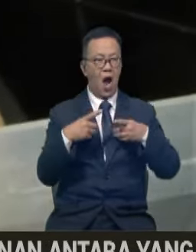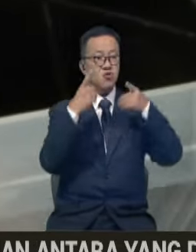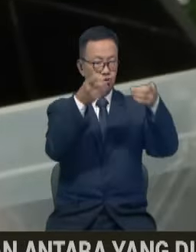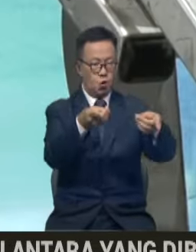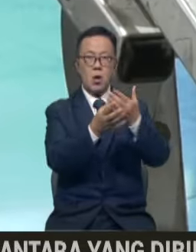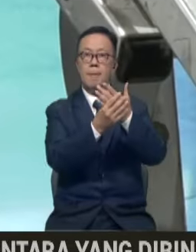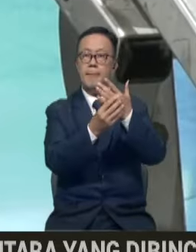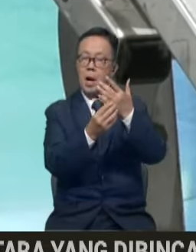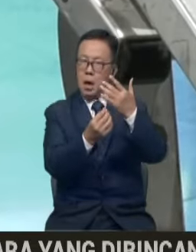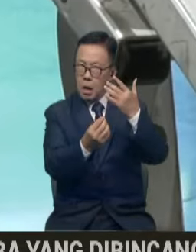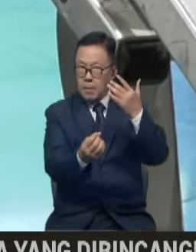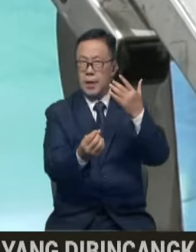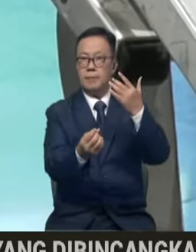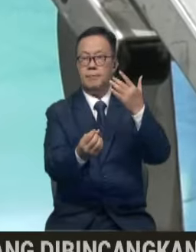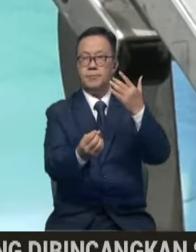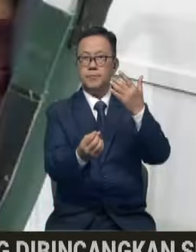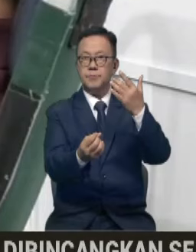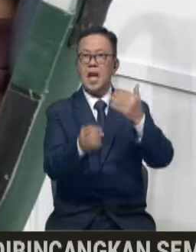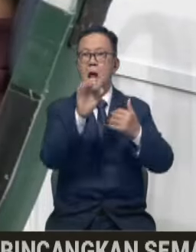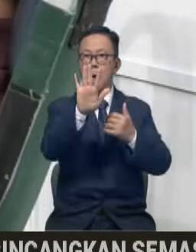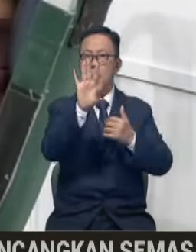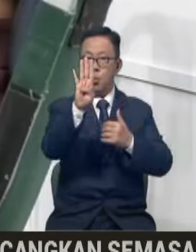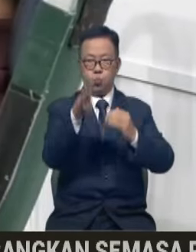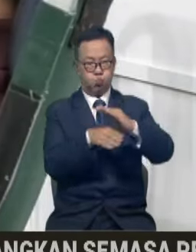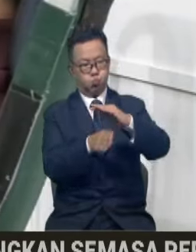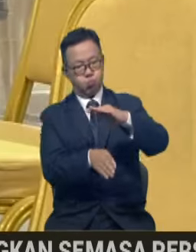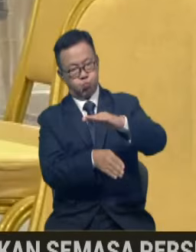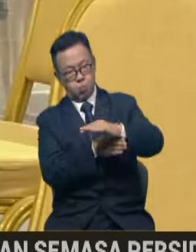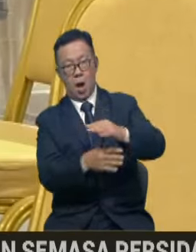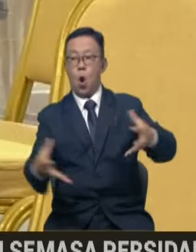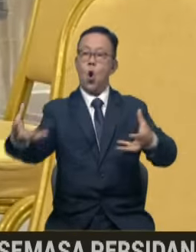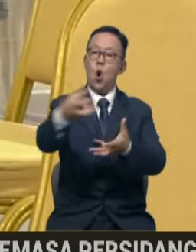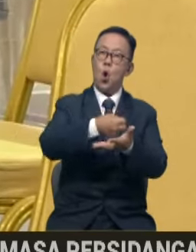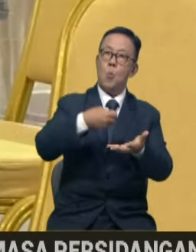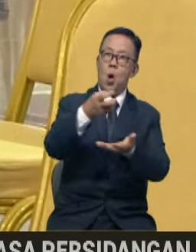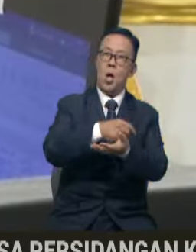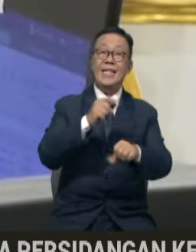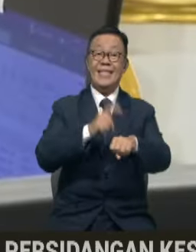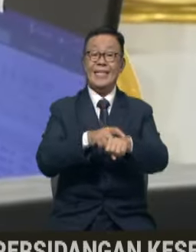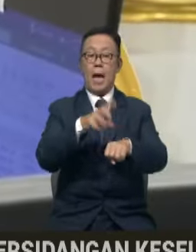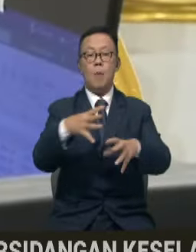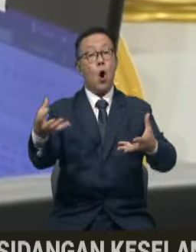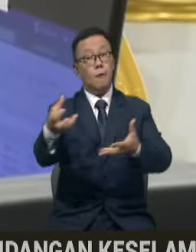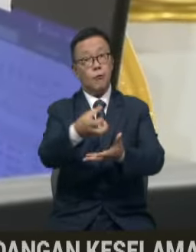terhadap tubuh badan dan kesihatan penderma. 54 pen darah berjaya dikumpul semasa kempen berlangsung.